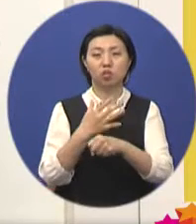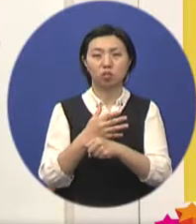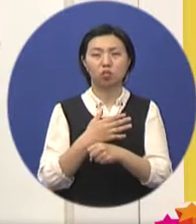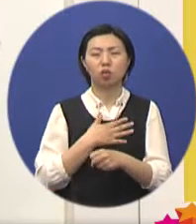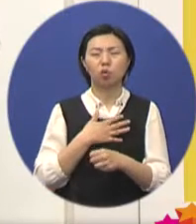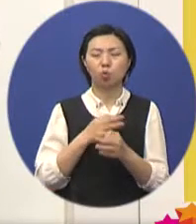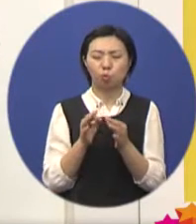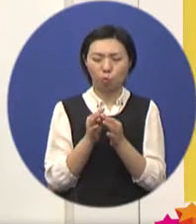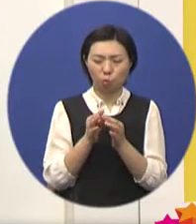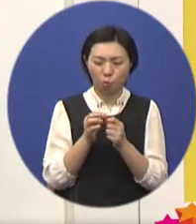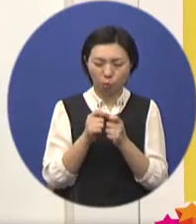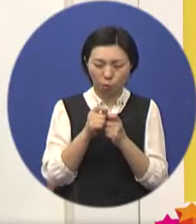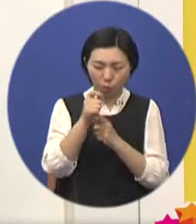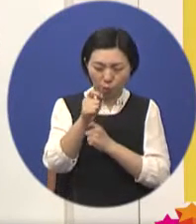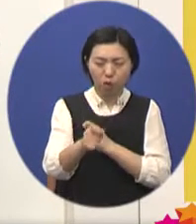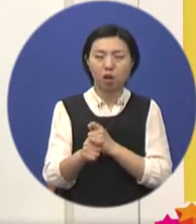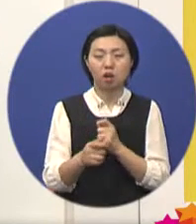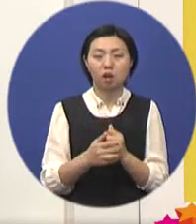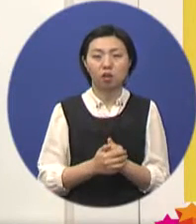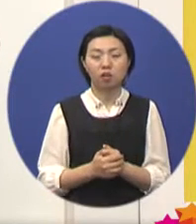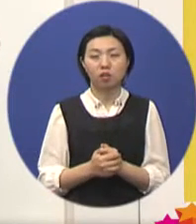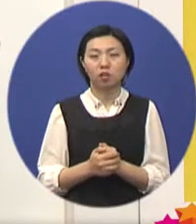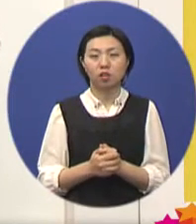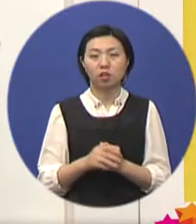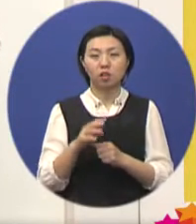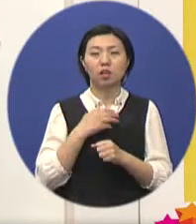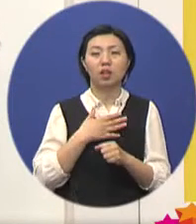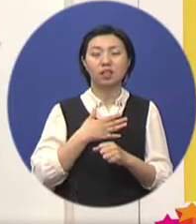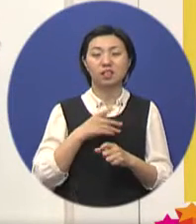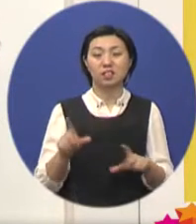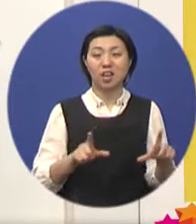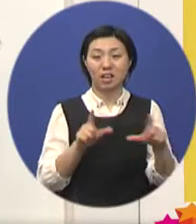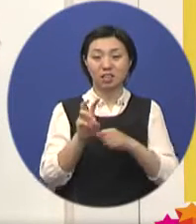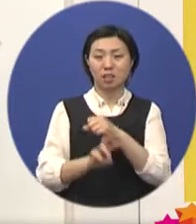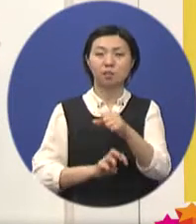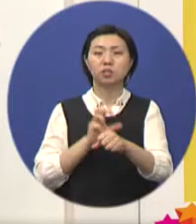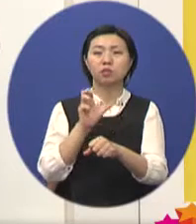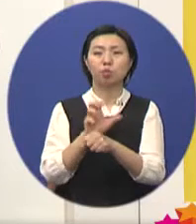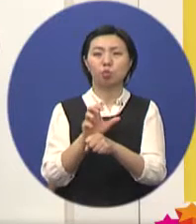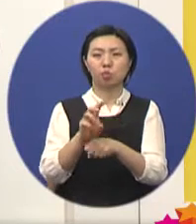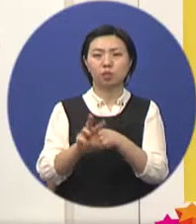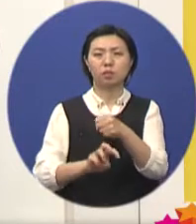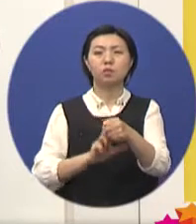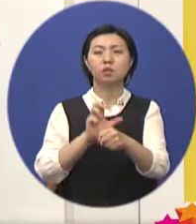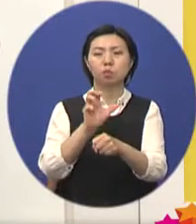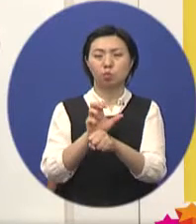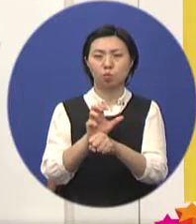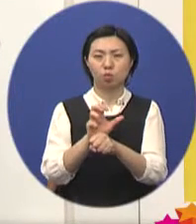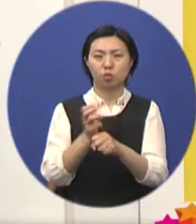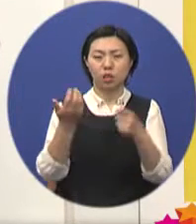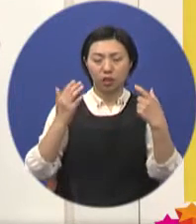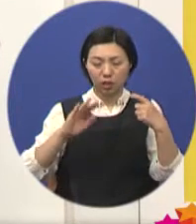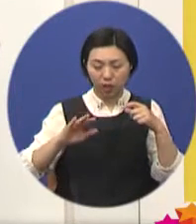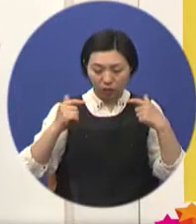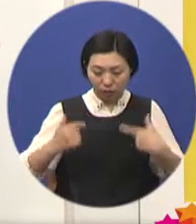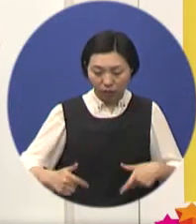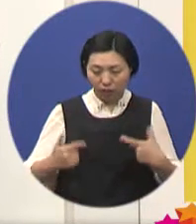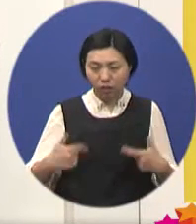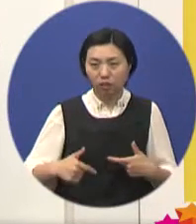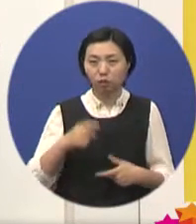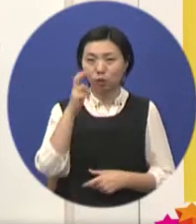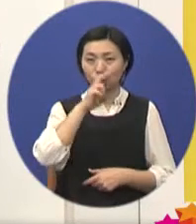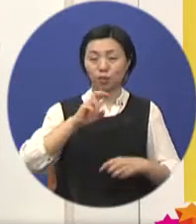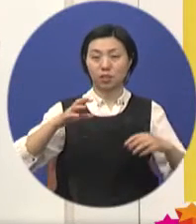오래됐어요, 여기. 네. 아, 뭐, 35년을 살았는데요. 그러셨구나. 네. 항상 노래자랑 제가